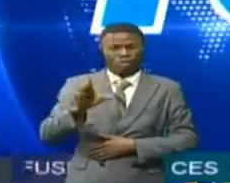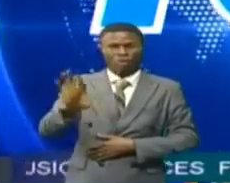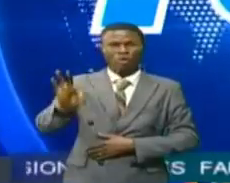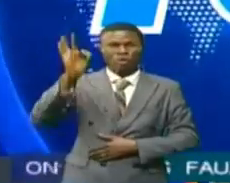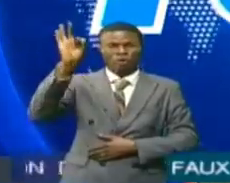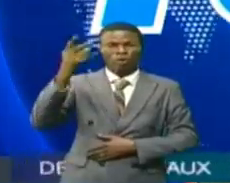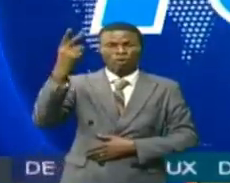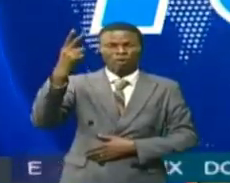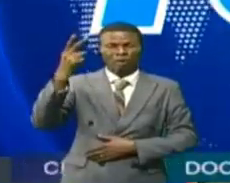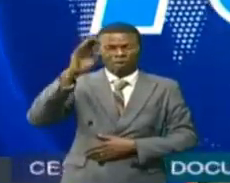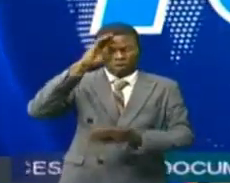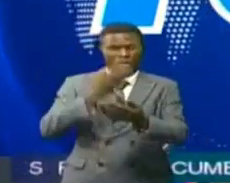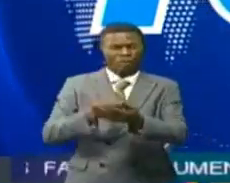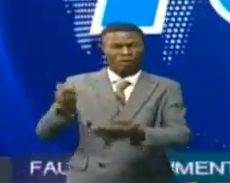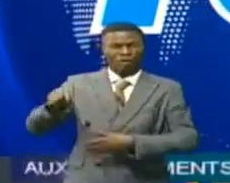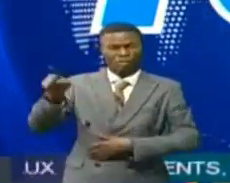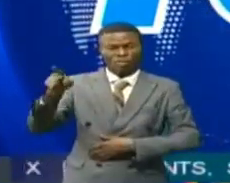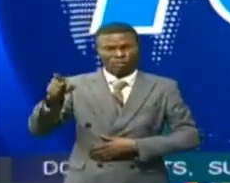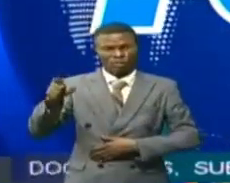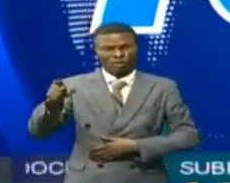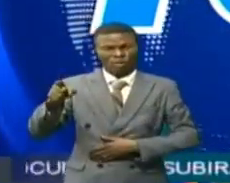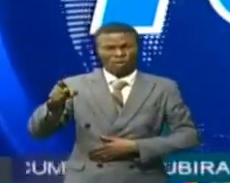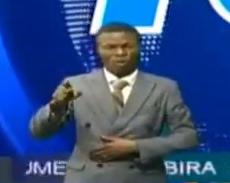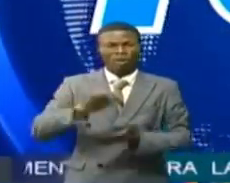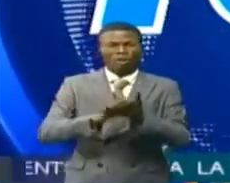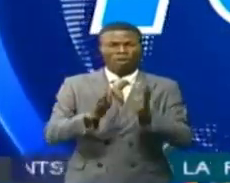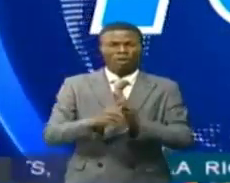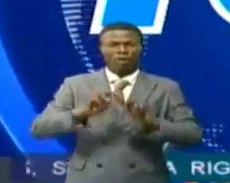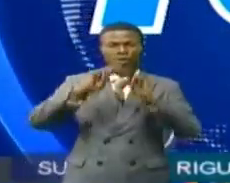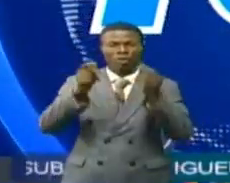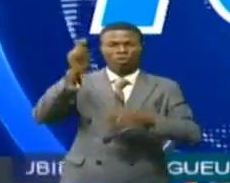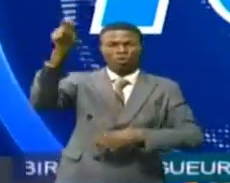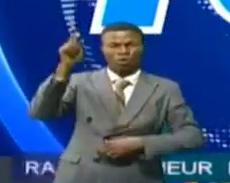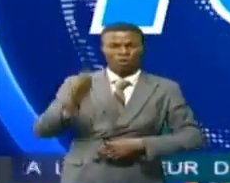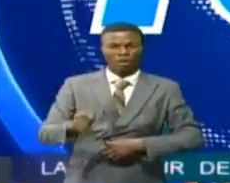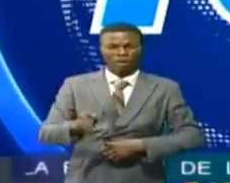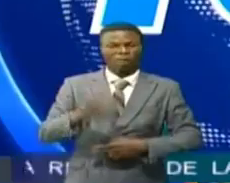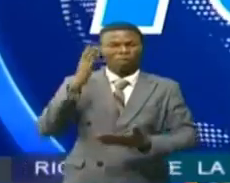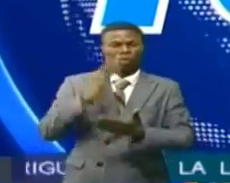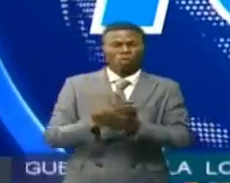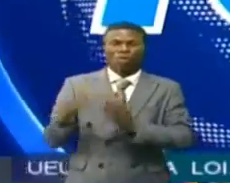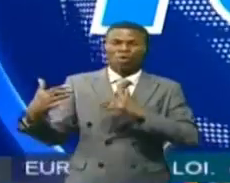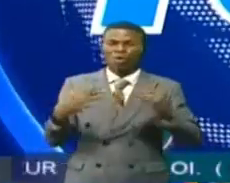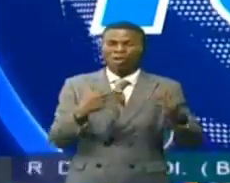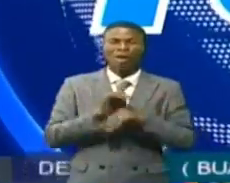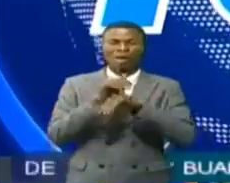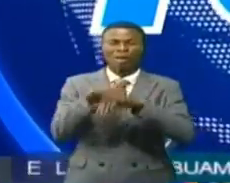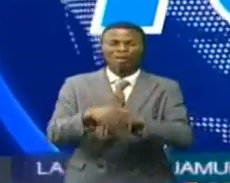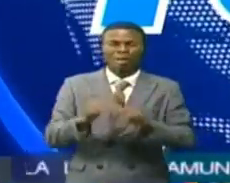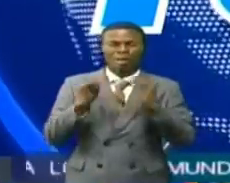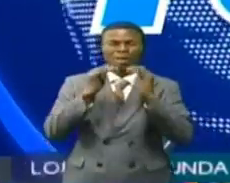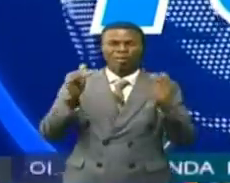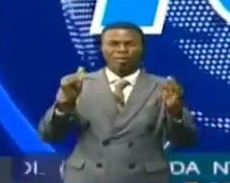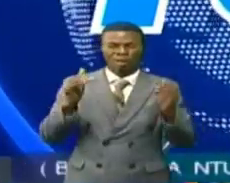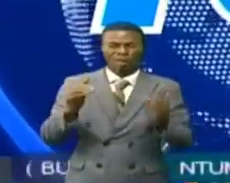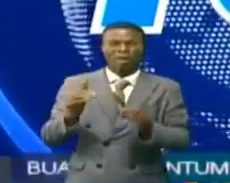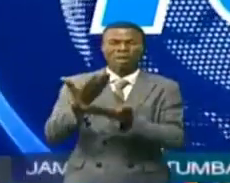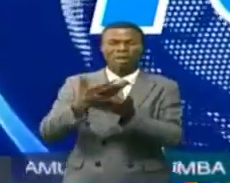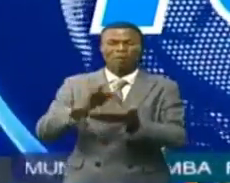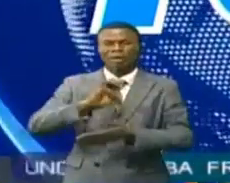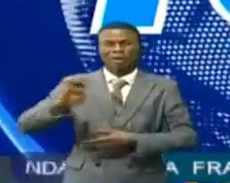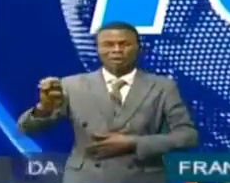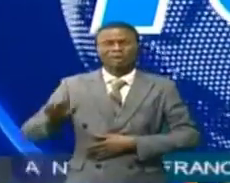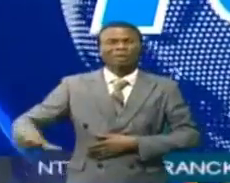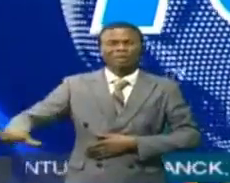des deux dignes fils de l'Ituri à l'état-major pour déposer les armes et participer ainsi à la pacification de cette partie du